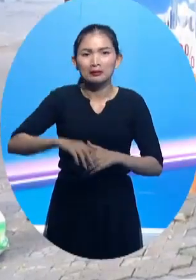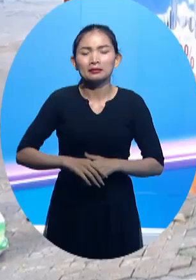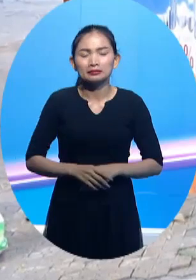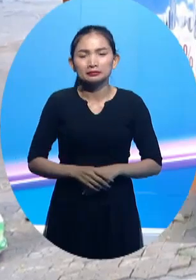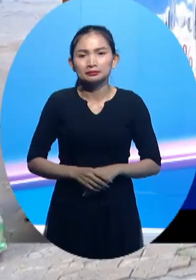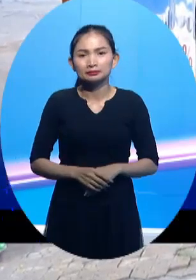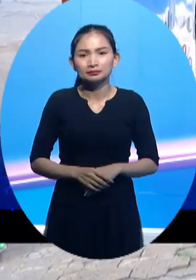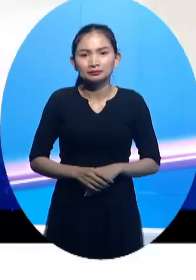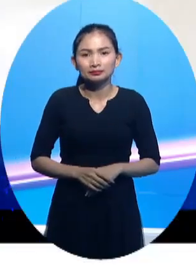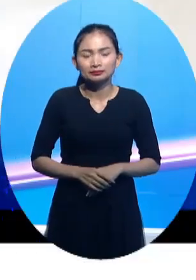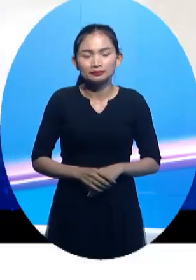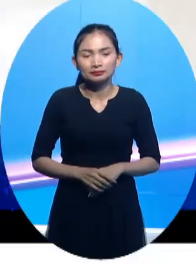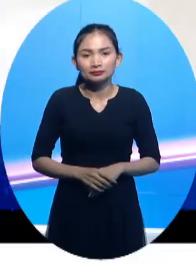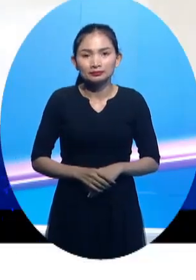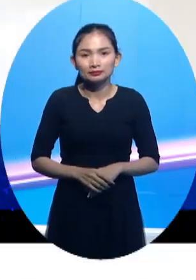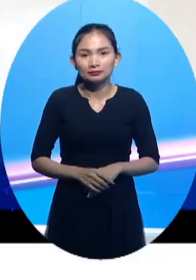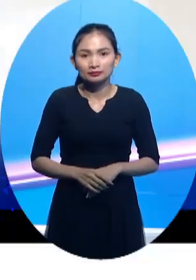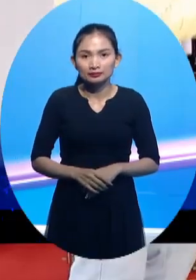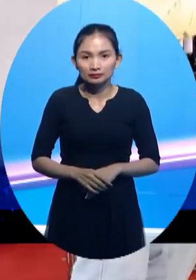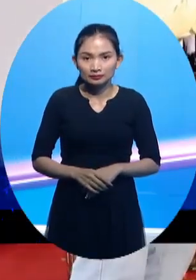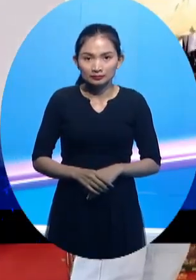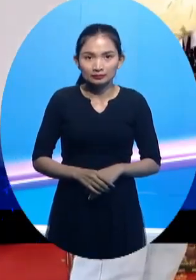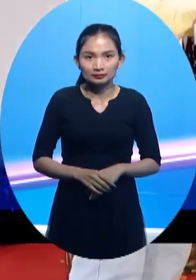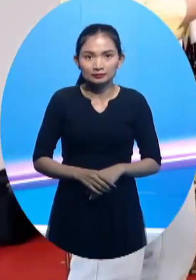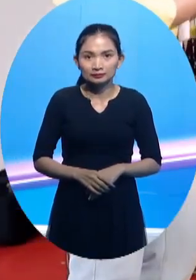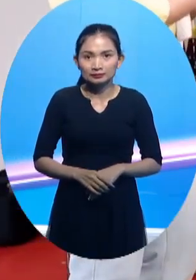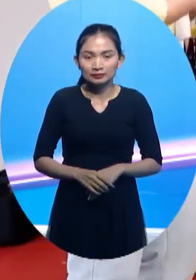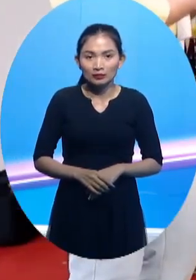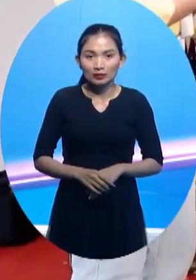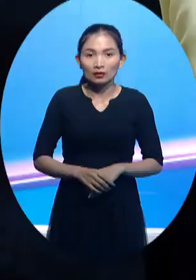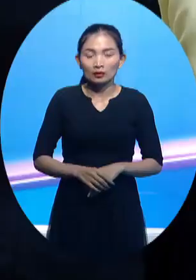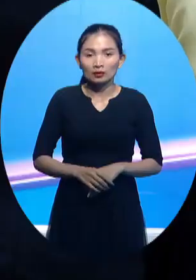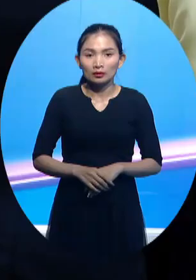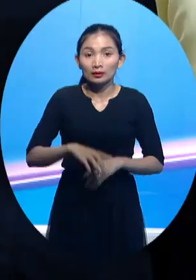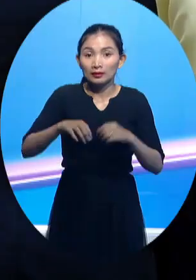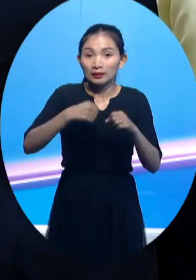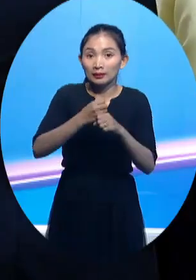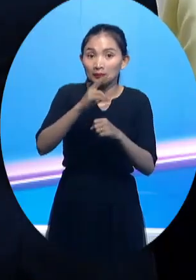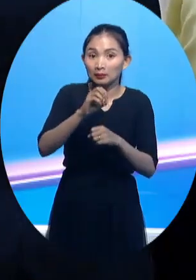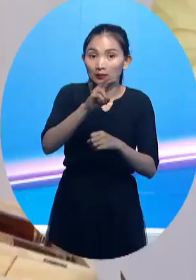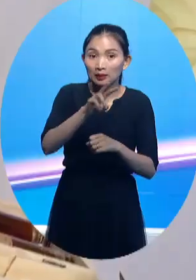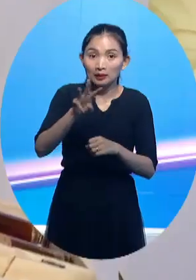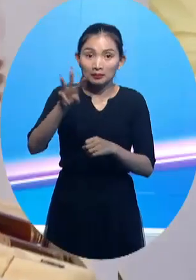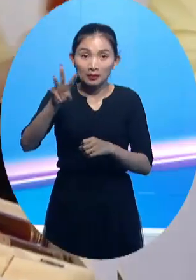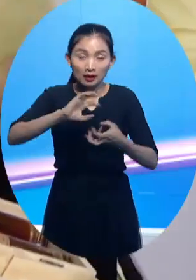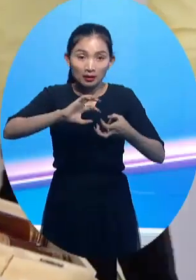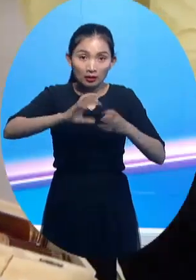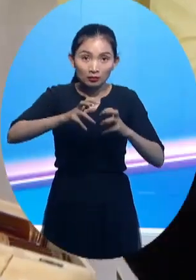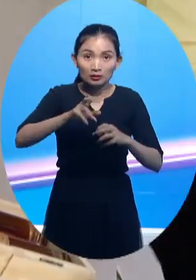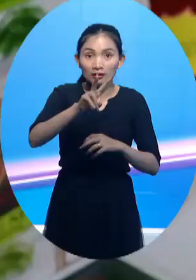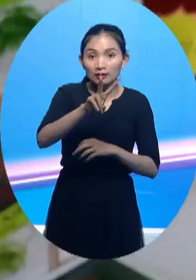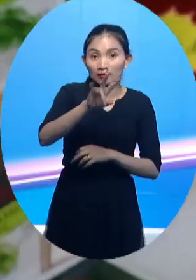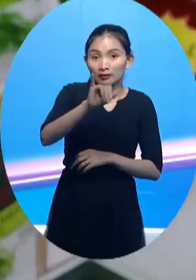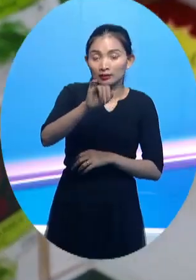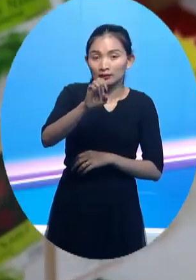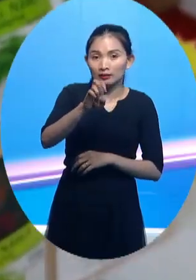cận tại hội trợ Công thương và xuất Tiến tiêu dụng thành phố Hồ Chí Minh năm 2023 công ty cổ phần Việt 54 mang đến cho